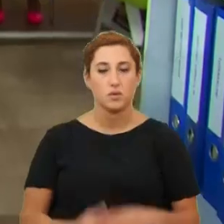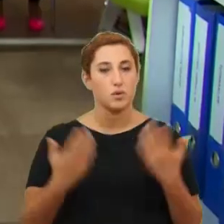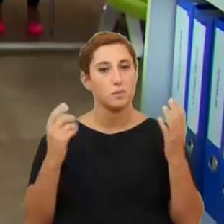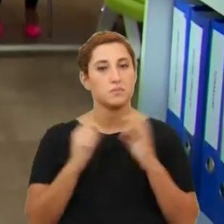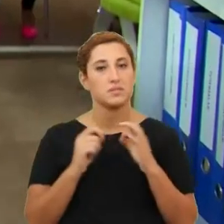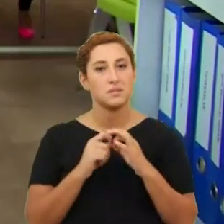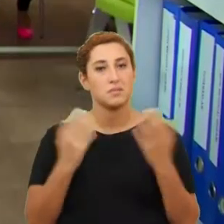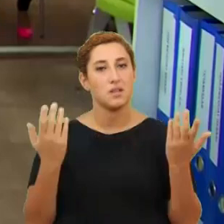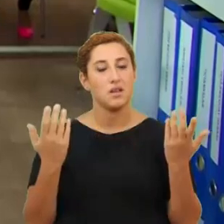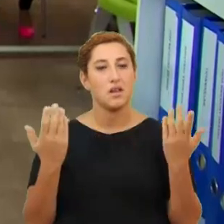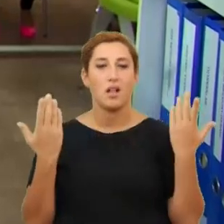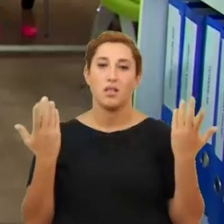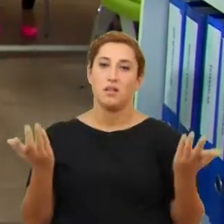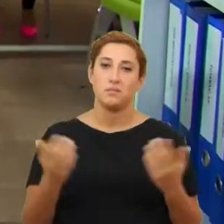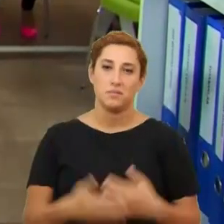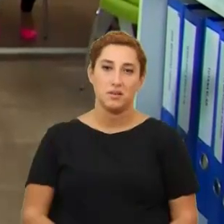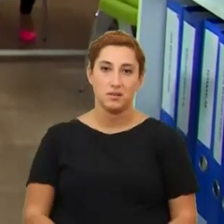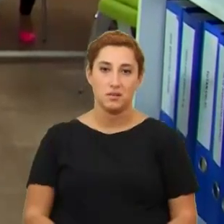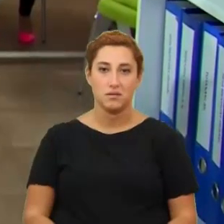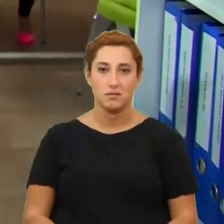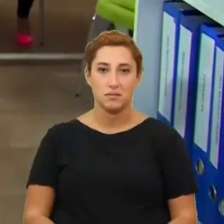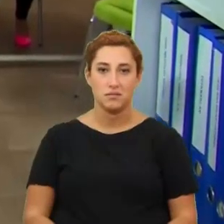Tövbe bismillah ya Allah'ım ya Rabbim ya.